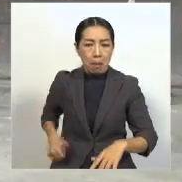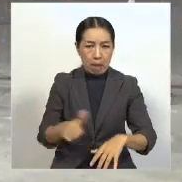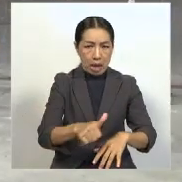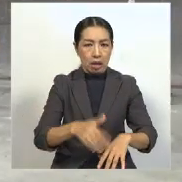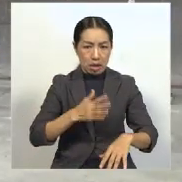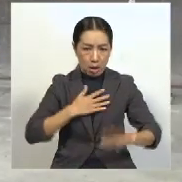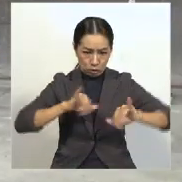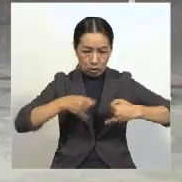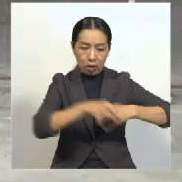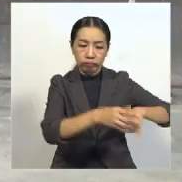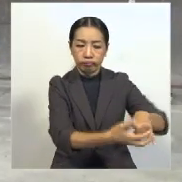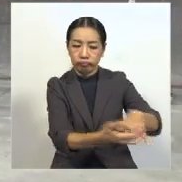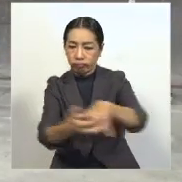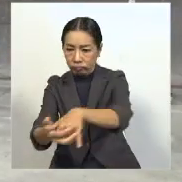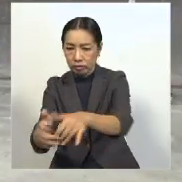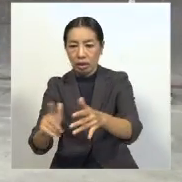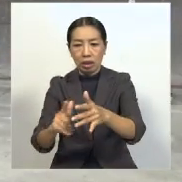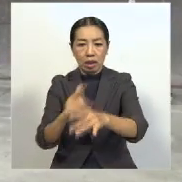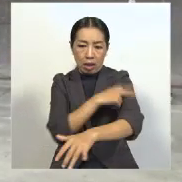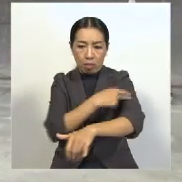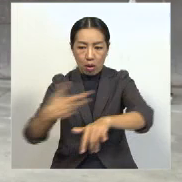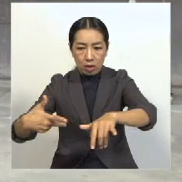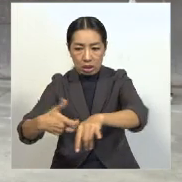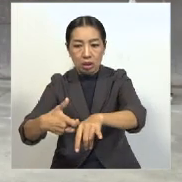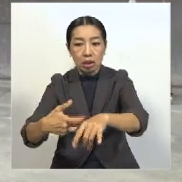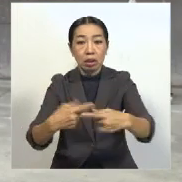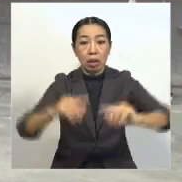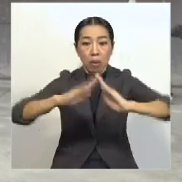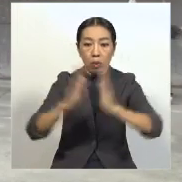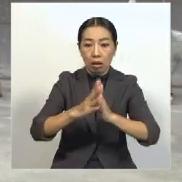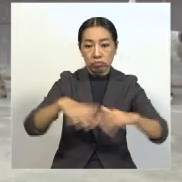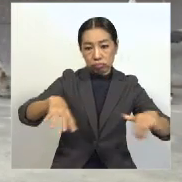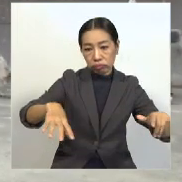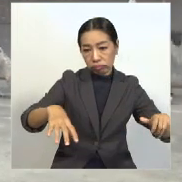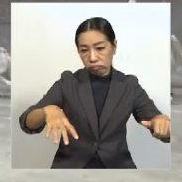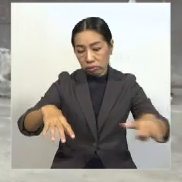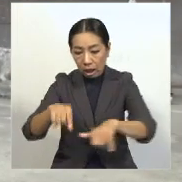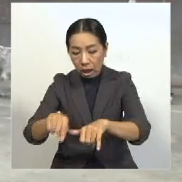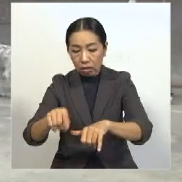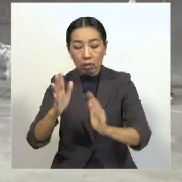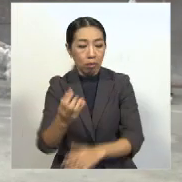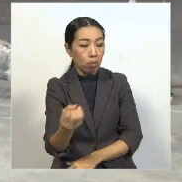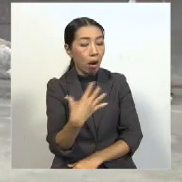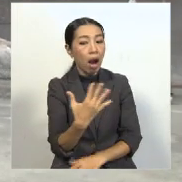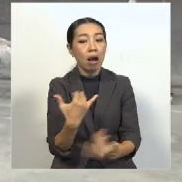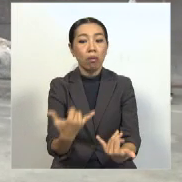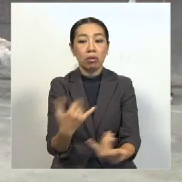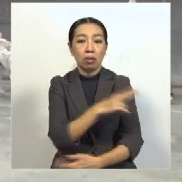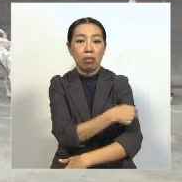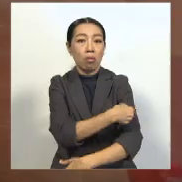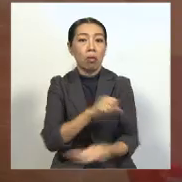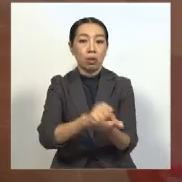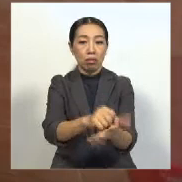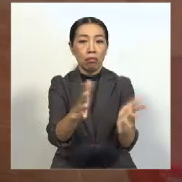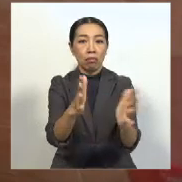กันโรคพิษสุนัขบ้านแล้วก็ทำหมันแต่ปรากฏว่าพอมาถึงที่วัดเนี่ยนะฮ ะ ก็มีเจ้าหน้าที่แจ้งว่าวันนี้ไม่มีให้บริ